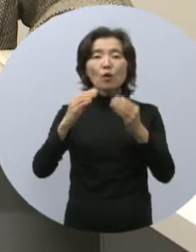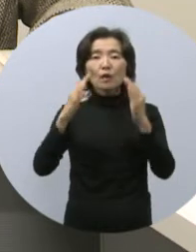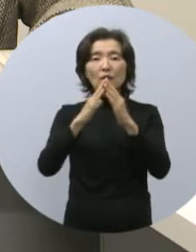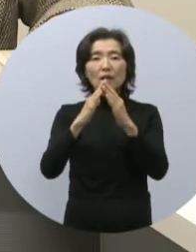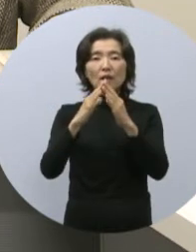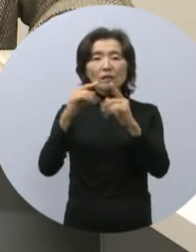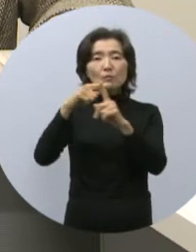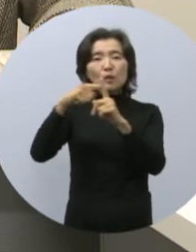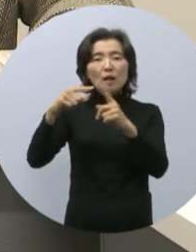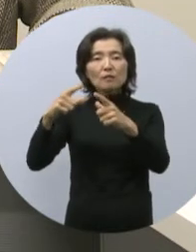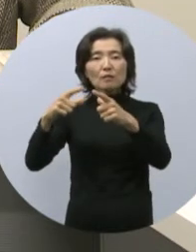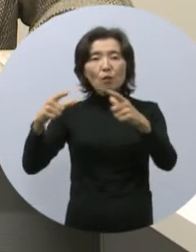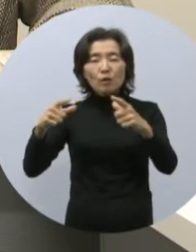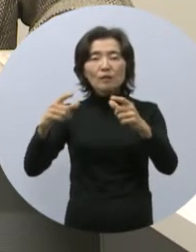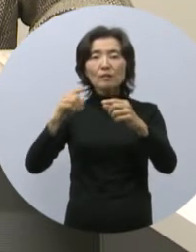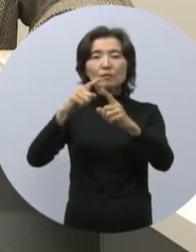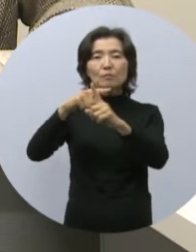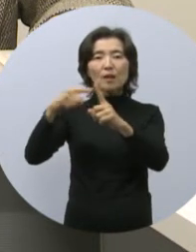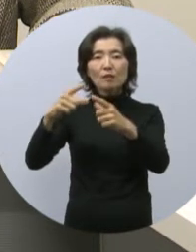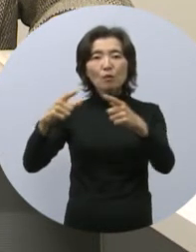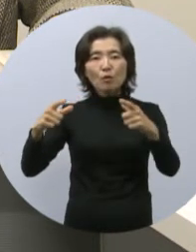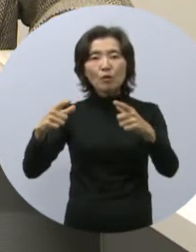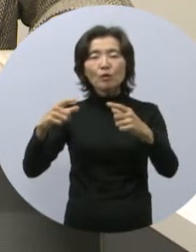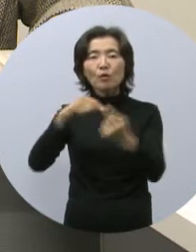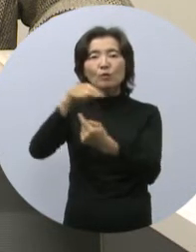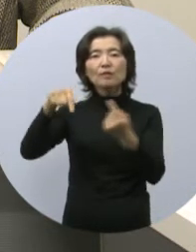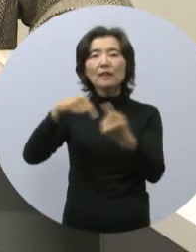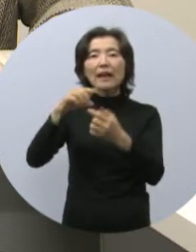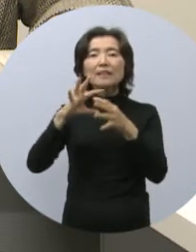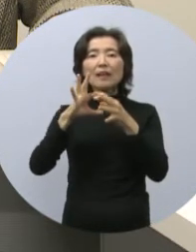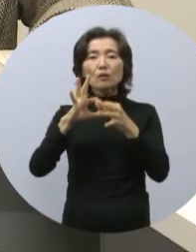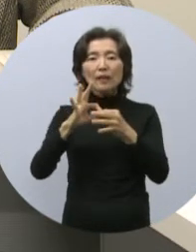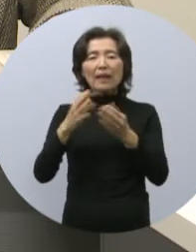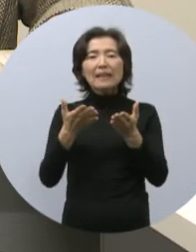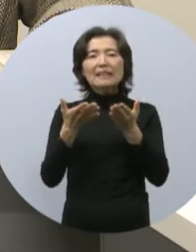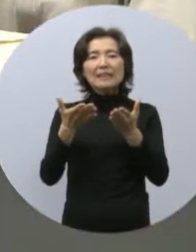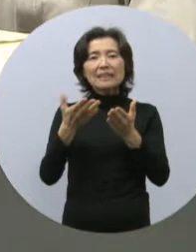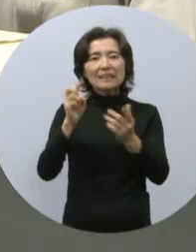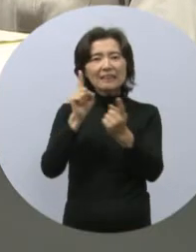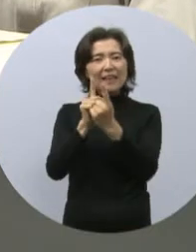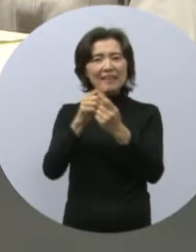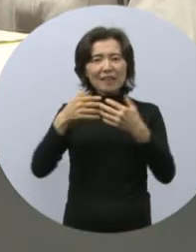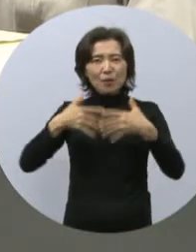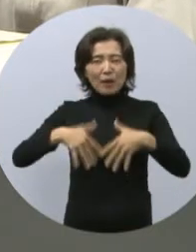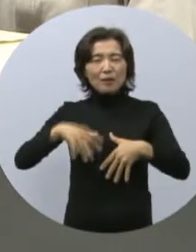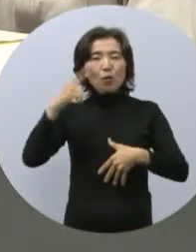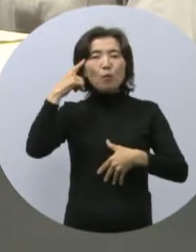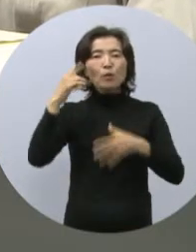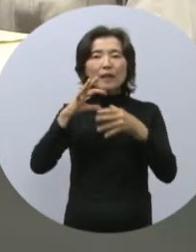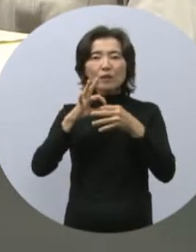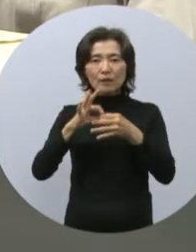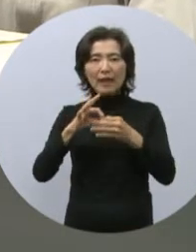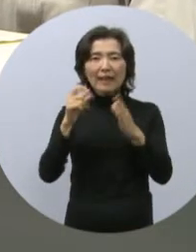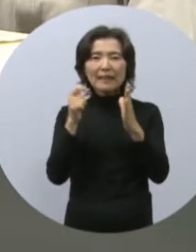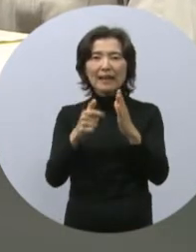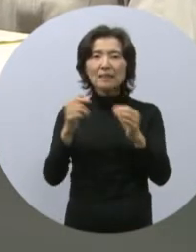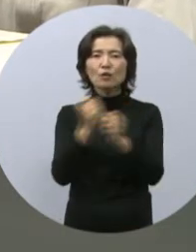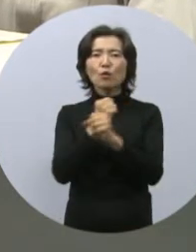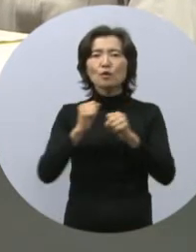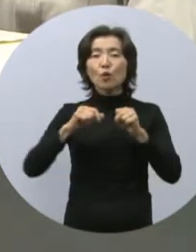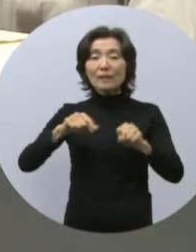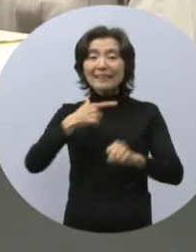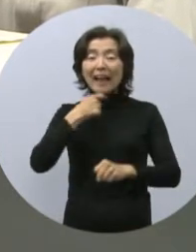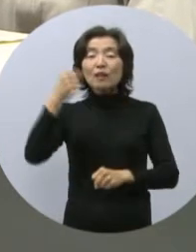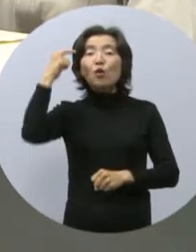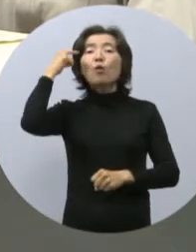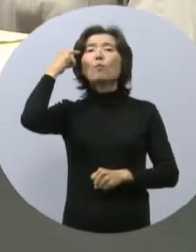で、ちょっと地震上非常に弱いなというふうになりましたんで、耐震工事をしたいなと思うよう